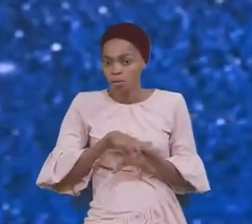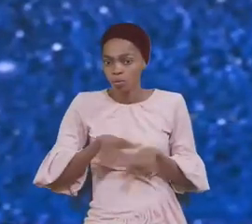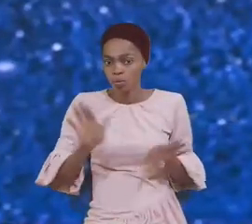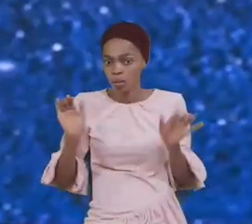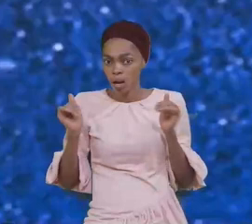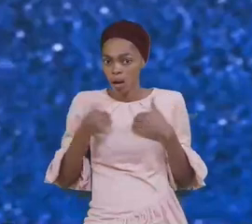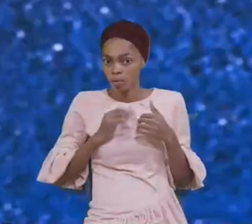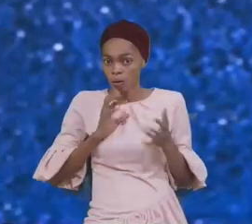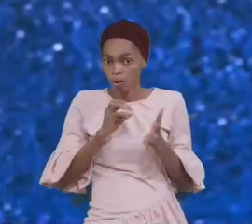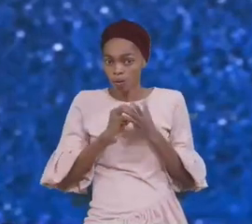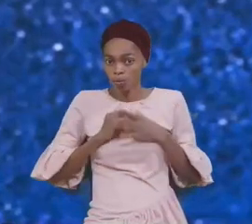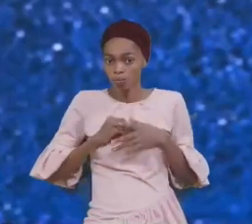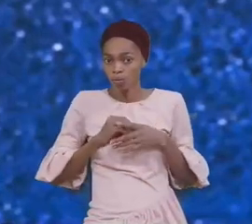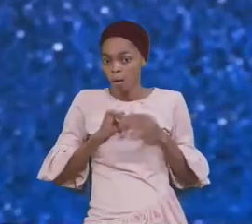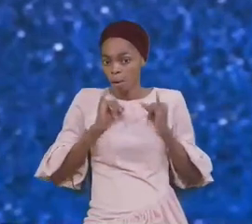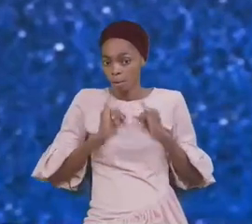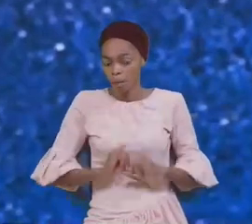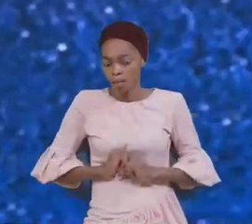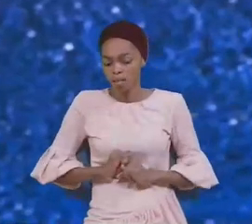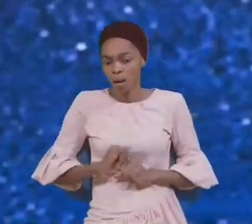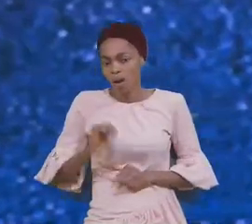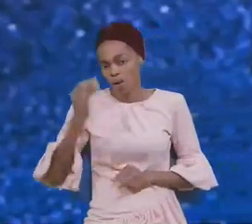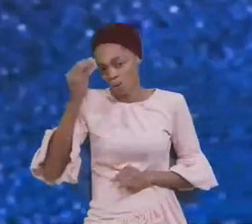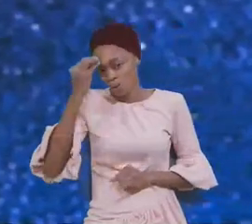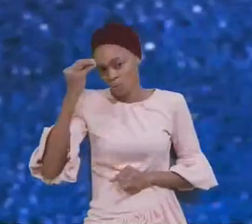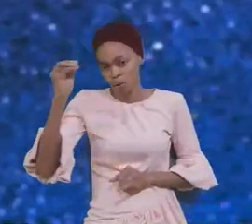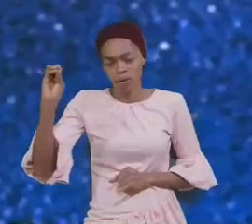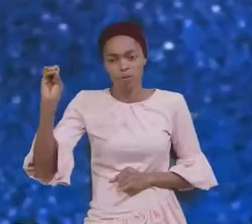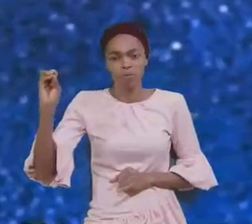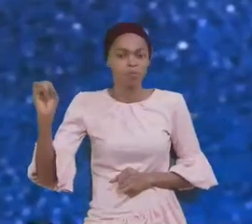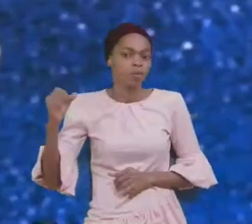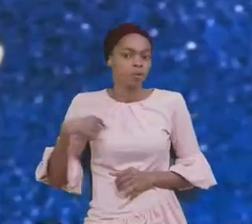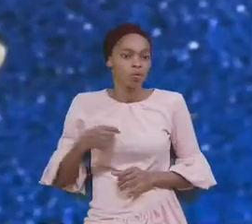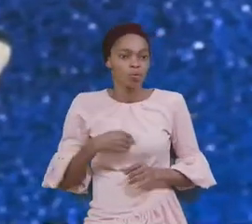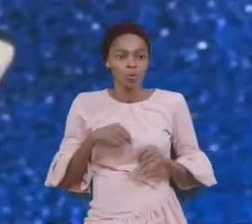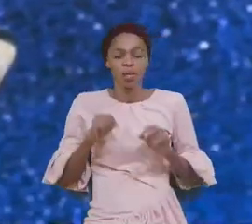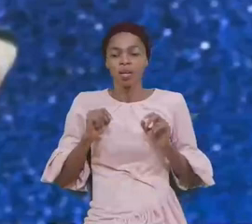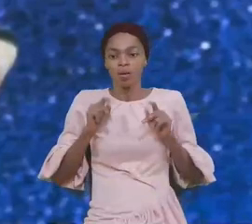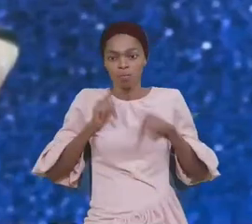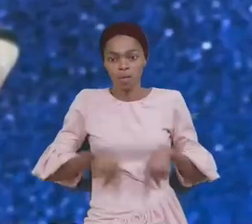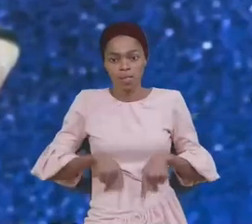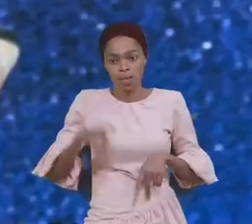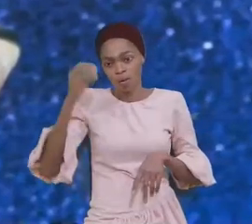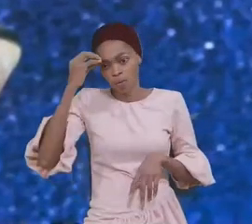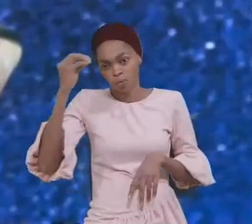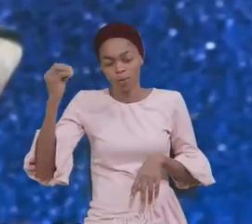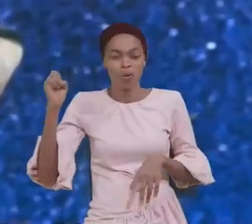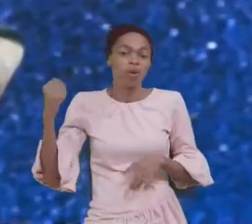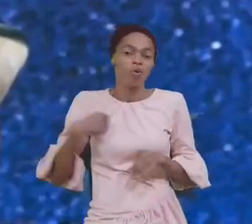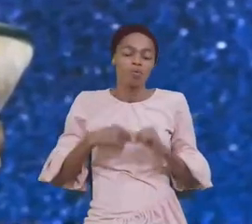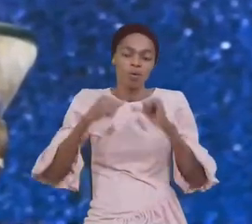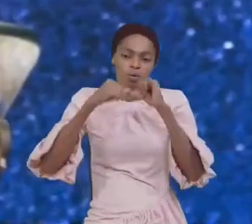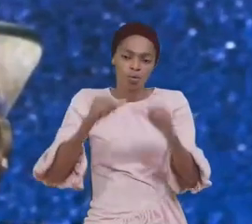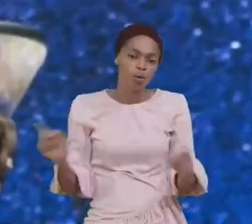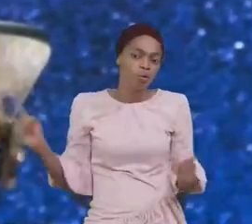notre propre opinion, notre idée, nous continuons jusqu'à ce que ce devoir ordonné